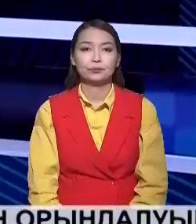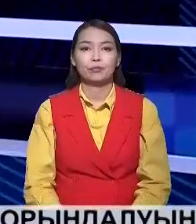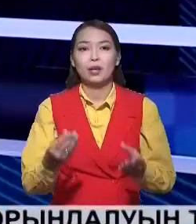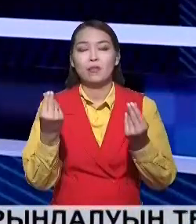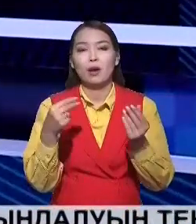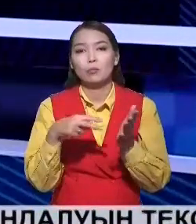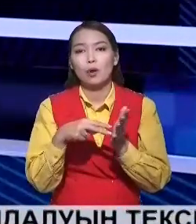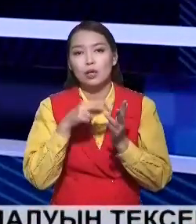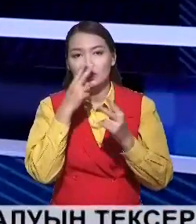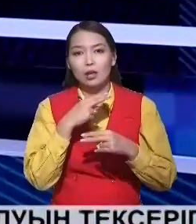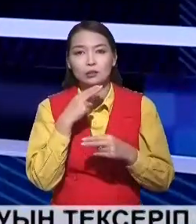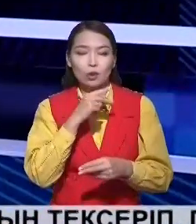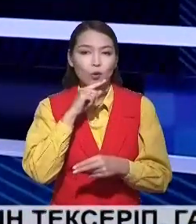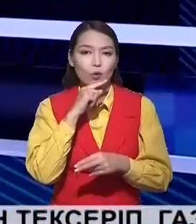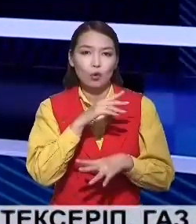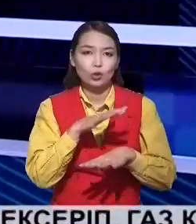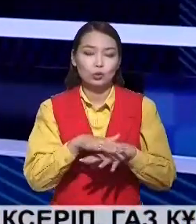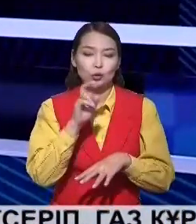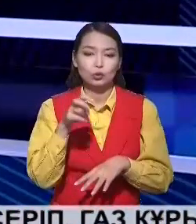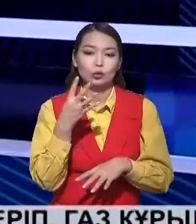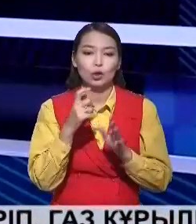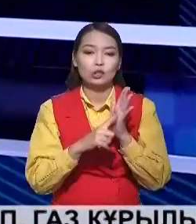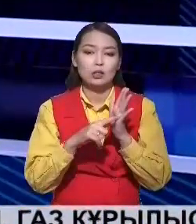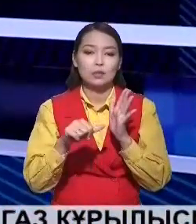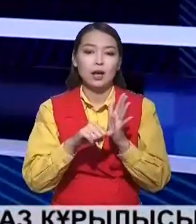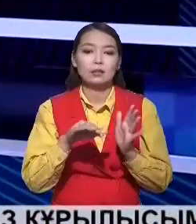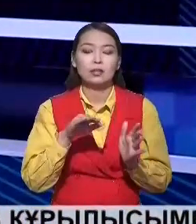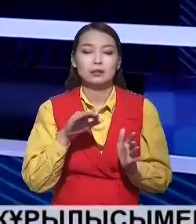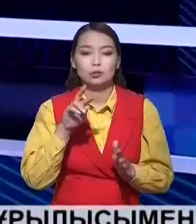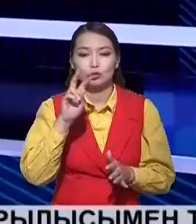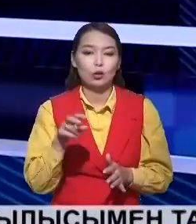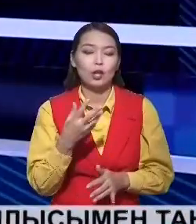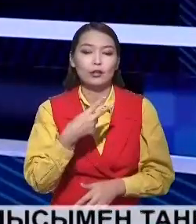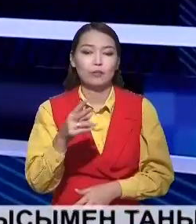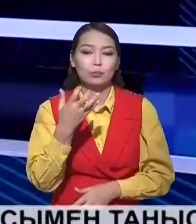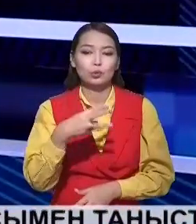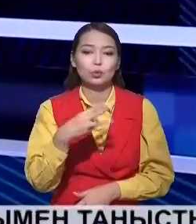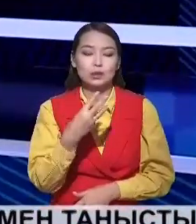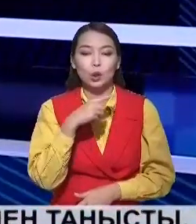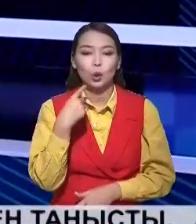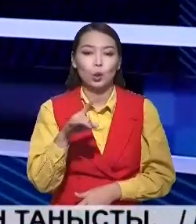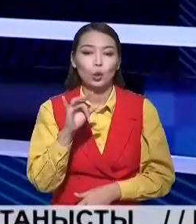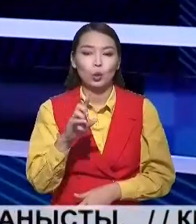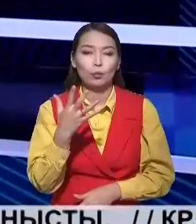бағамына тоқталайық. Қор нарығында доллар 476 теңгеден саудалануда, евро 533, ресей рублі 5 теңге